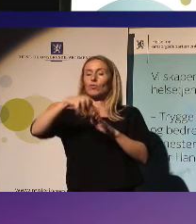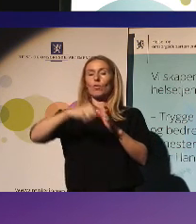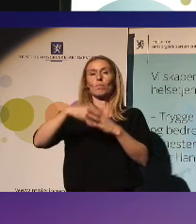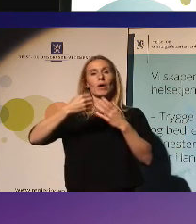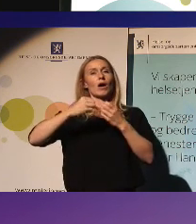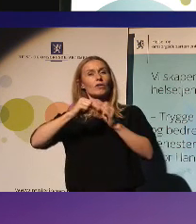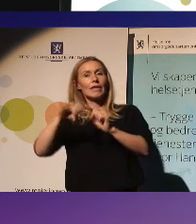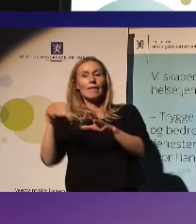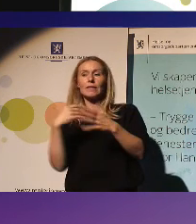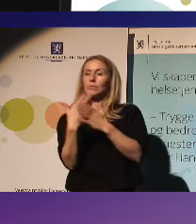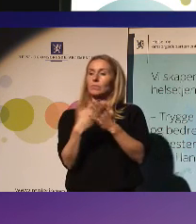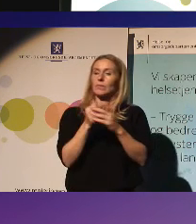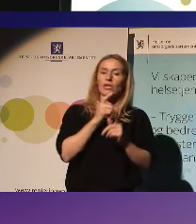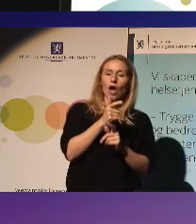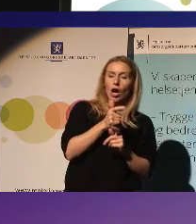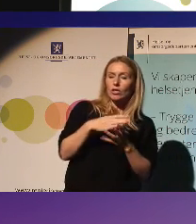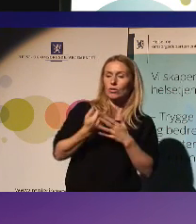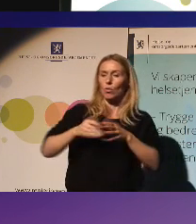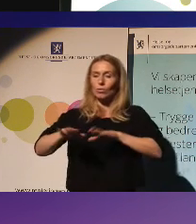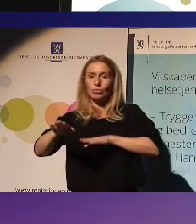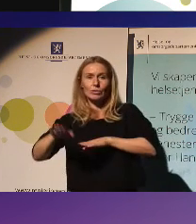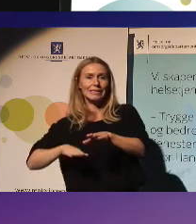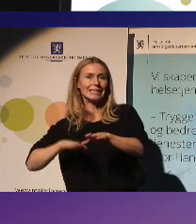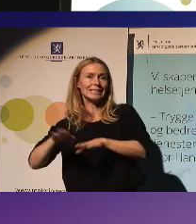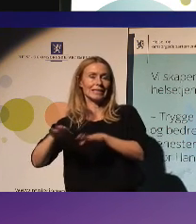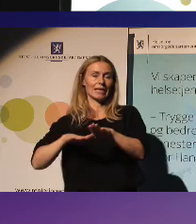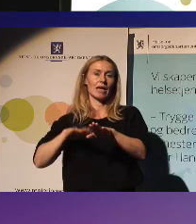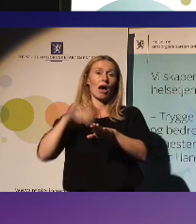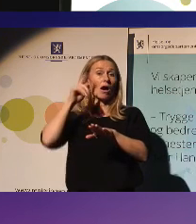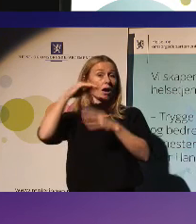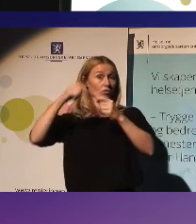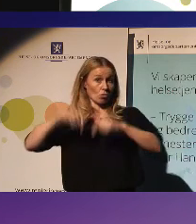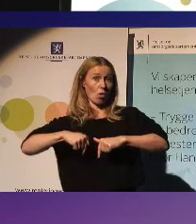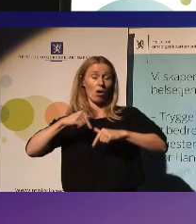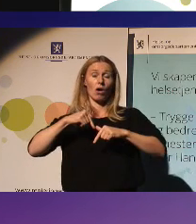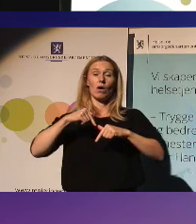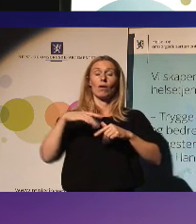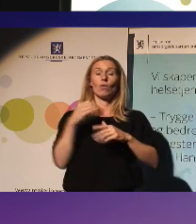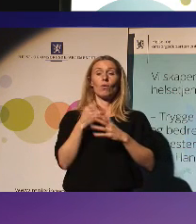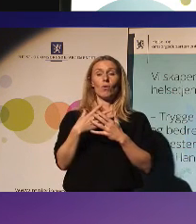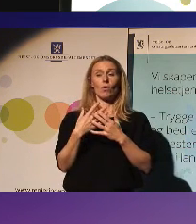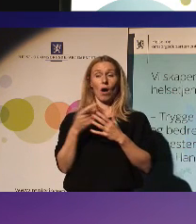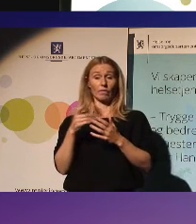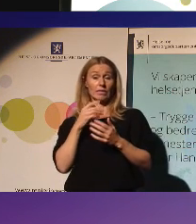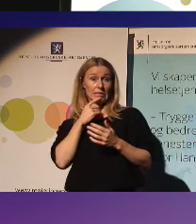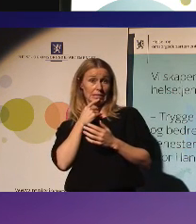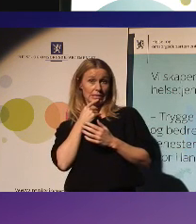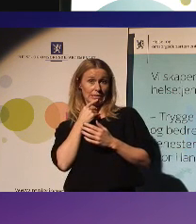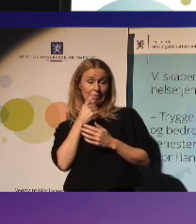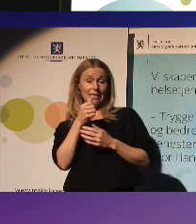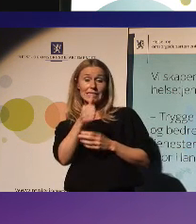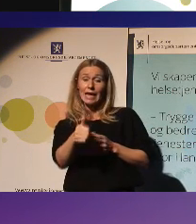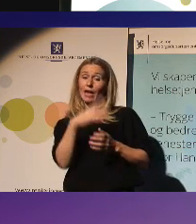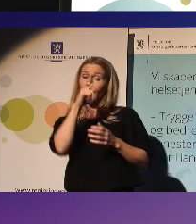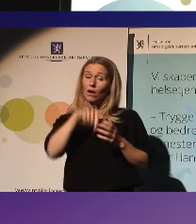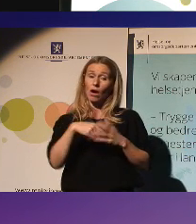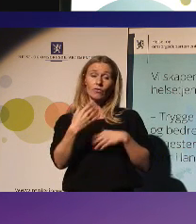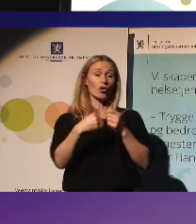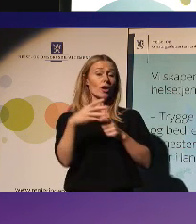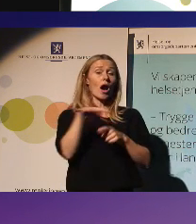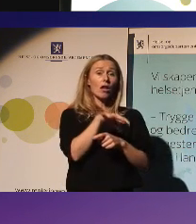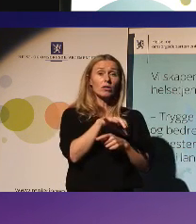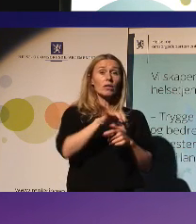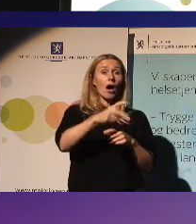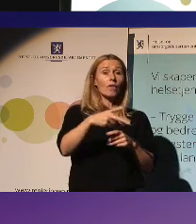som jakt og som skigåing, og han klarer ifølge eget utsagn nå å gjøre alt utenom å bytte laken på